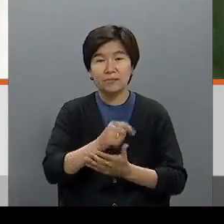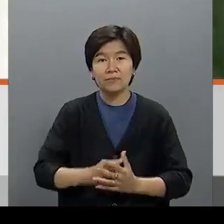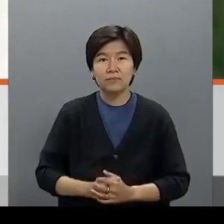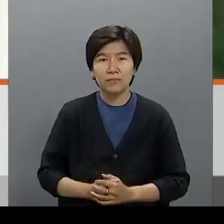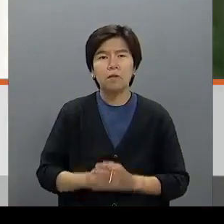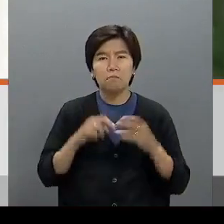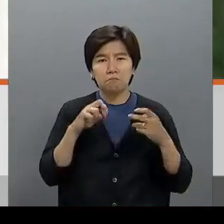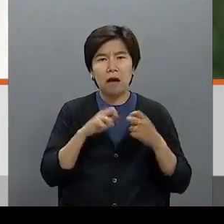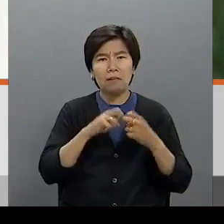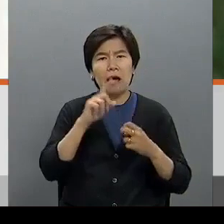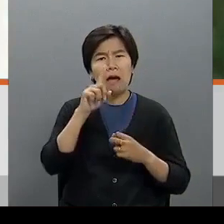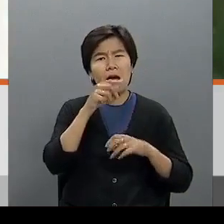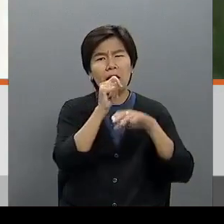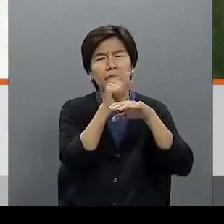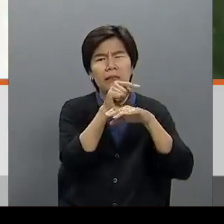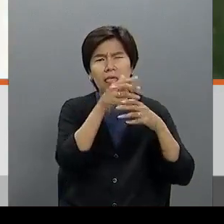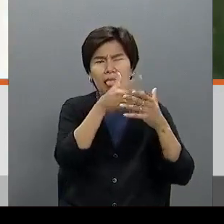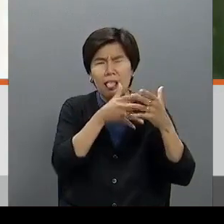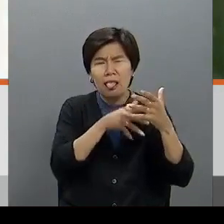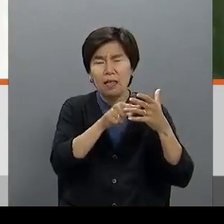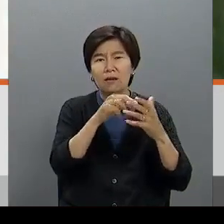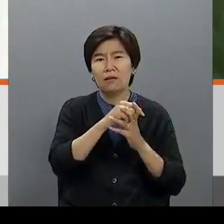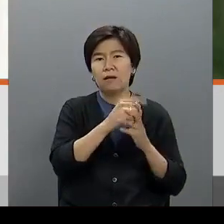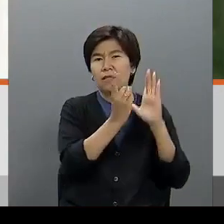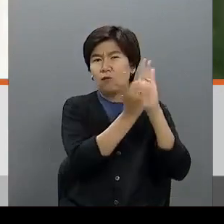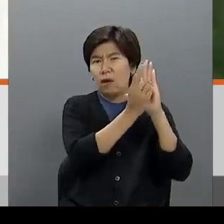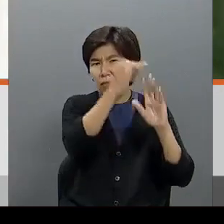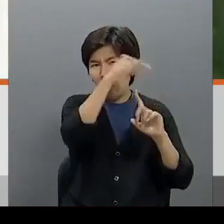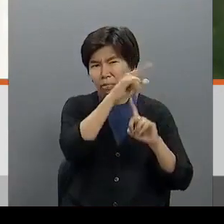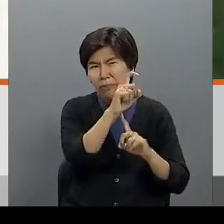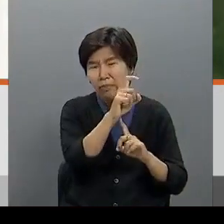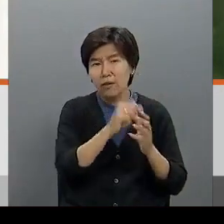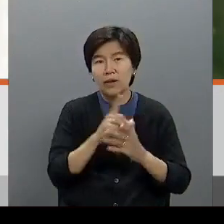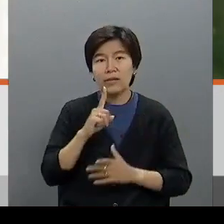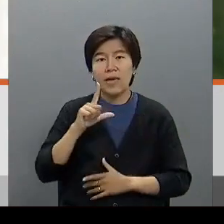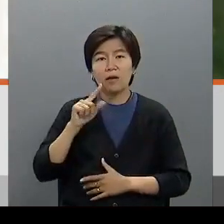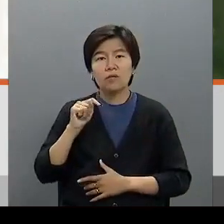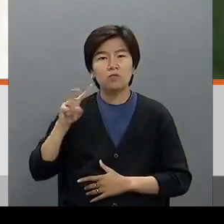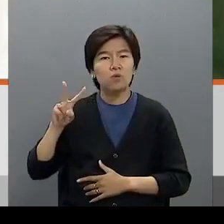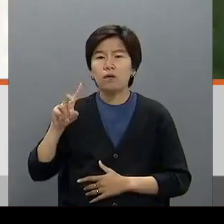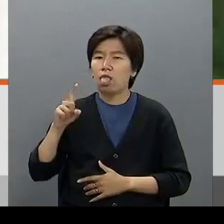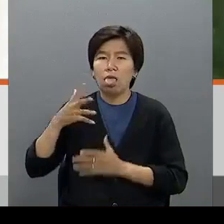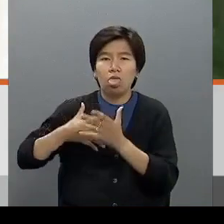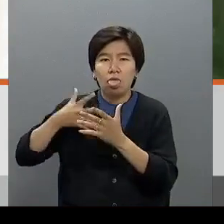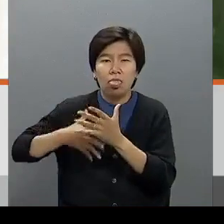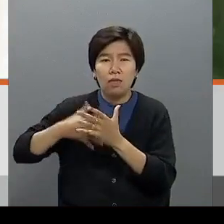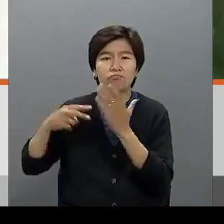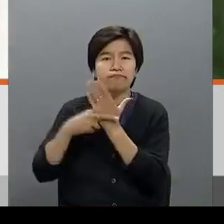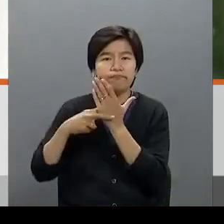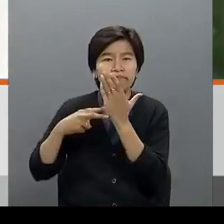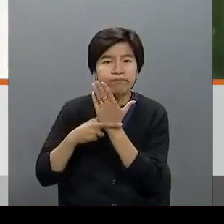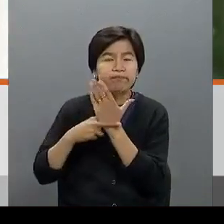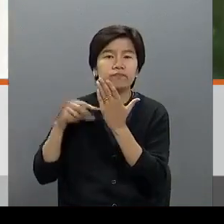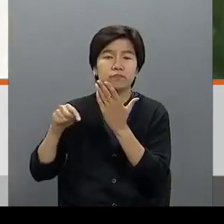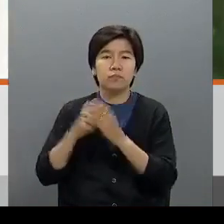าณอินเทอร์เน็ตแล้วก็ดาวเทียมไม่สามารถที่จะดู DLTV ได้นะครับขณะที่เด็กบนดอยเองนะครับก็มีปัญหาในเรื่องของการสื่อส